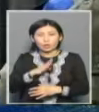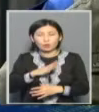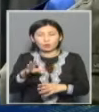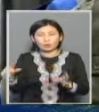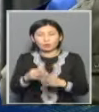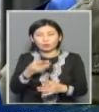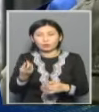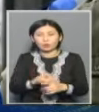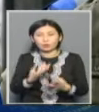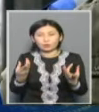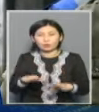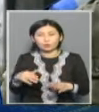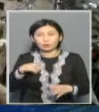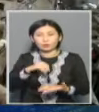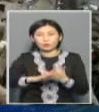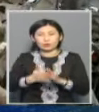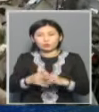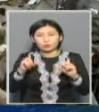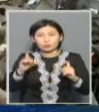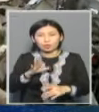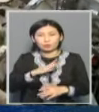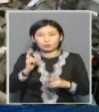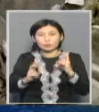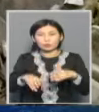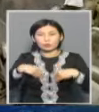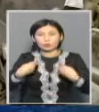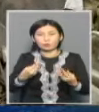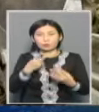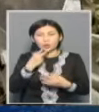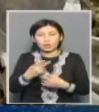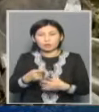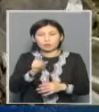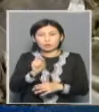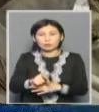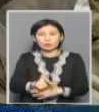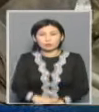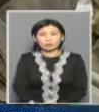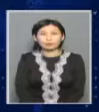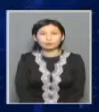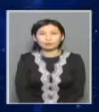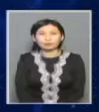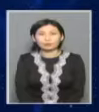металл қалдықтарын өзара келісімге отырып, зауытқа берудің жолын қарастыруды тапсырды.